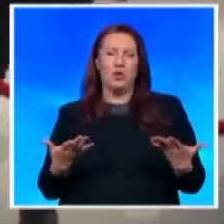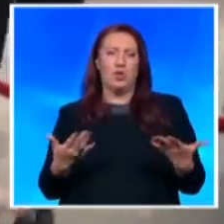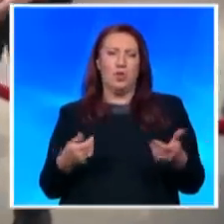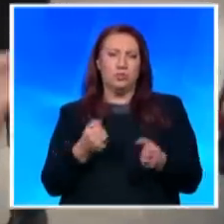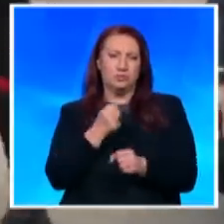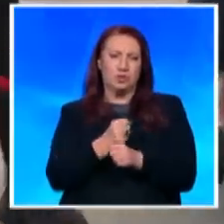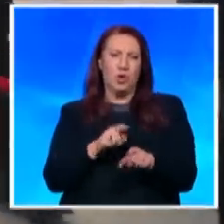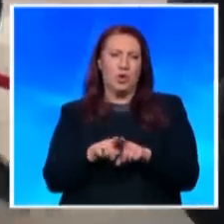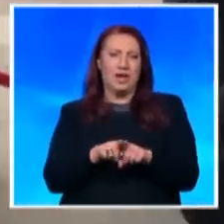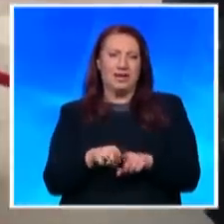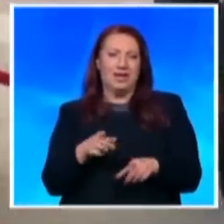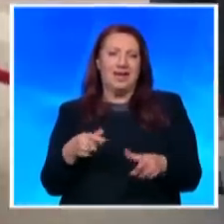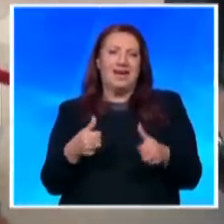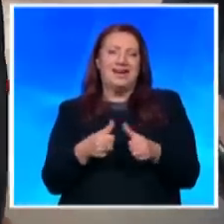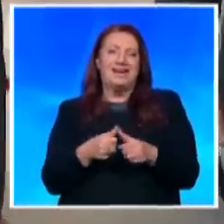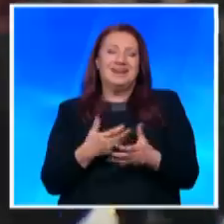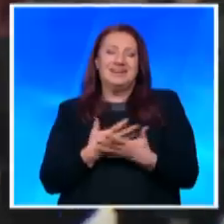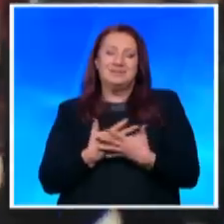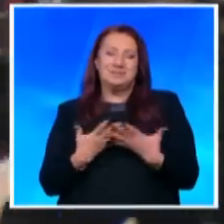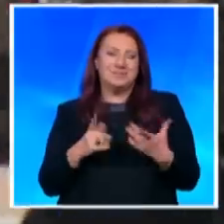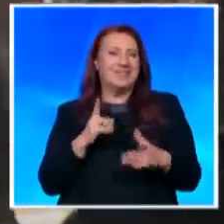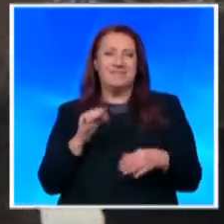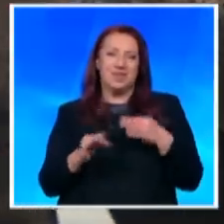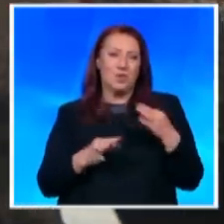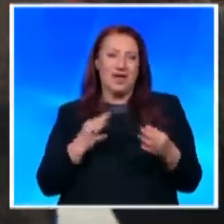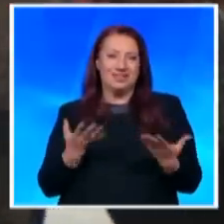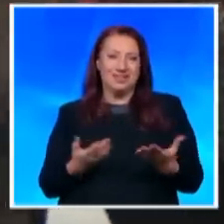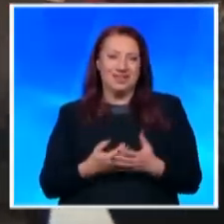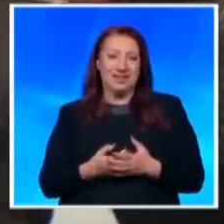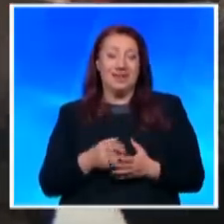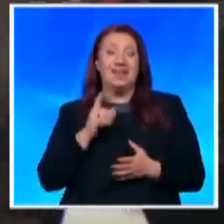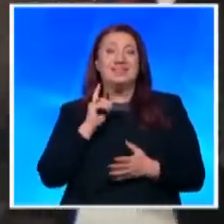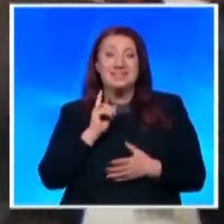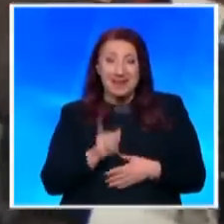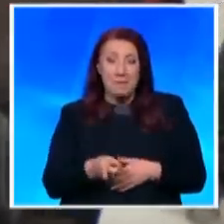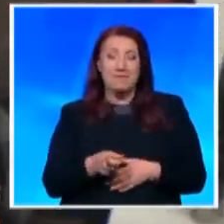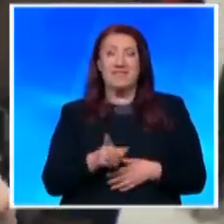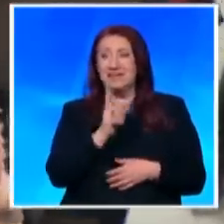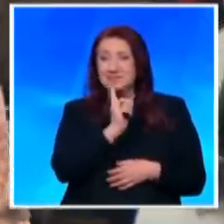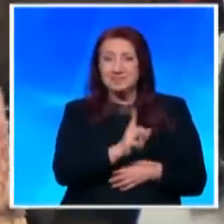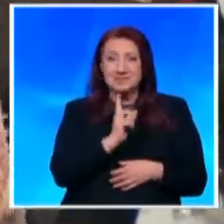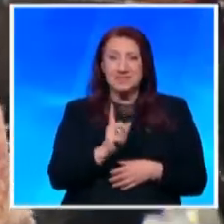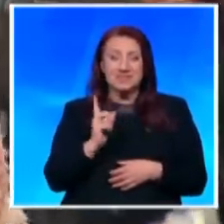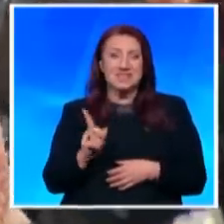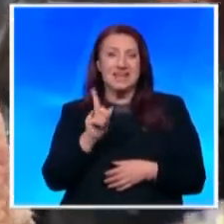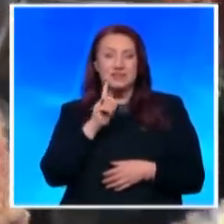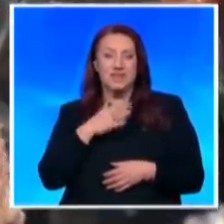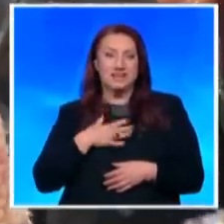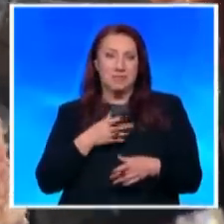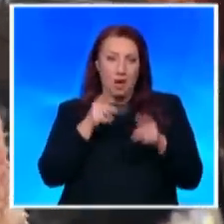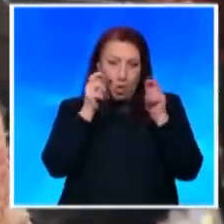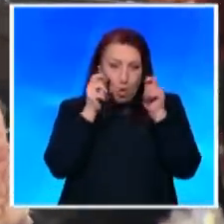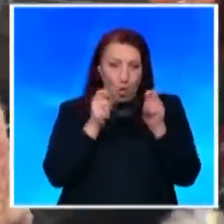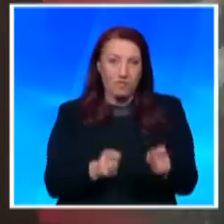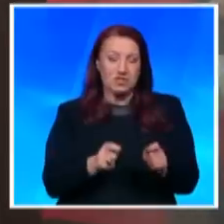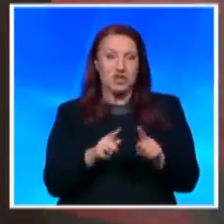е невероятна, аз много я харесвам. И би трябвало да всеки един човек да има респект към